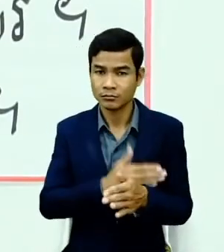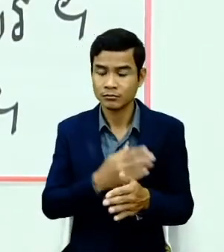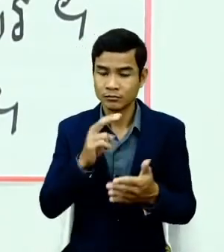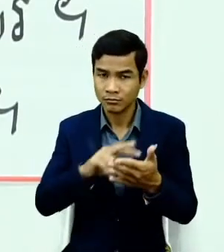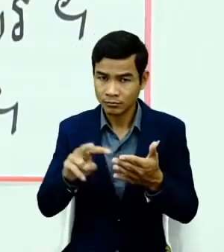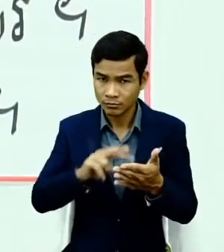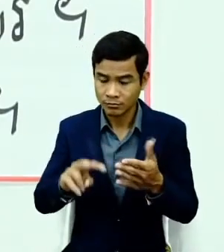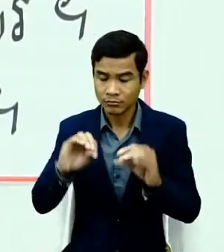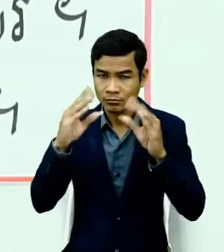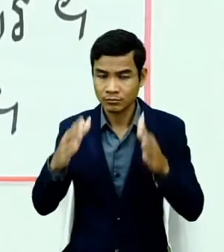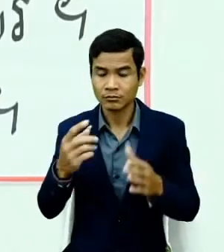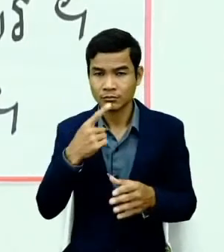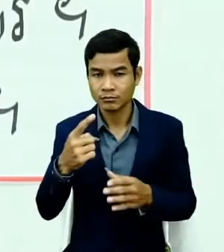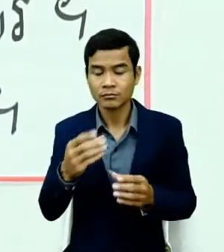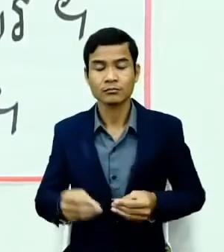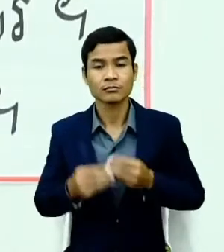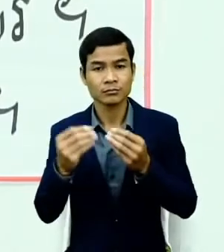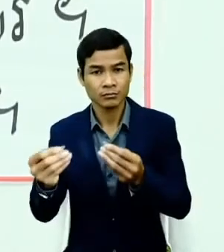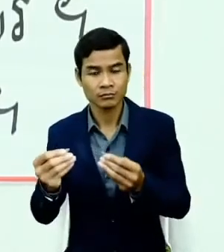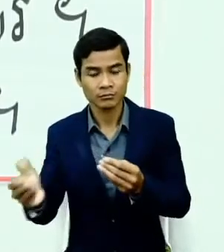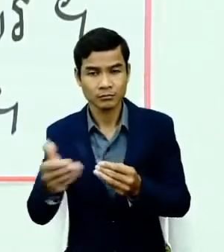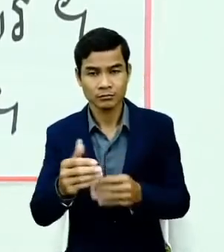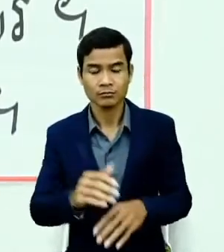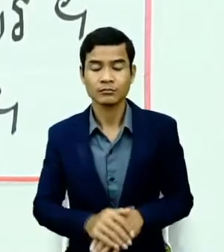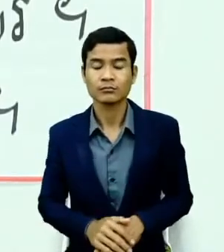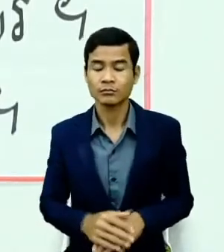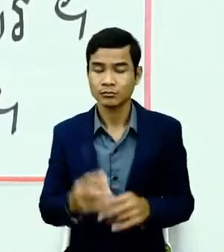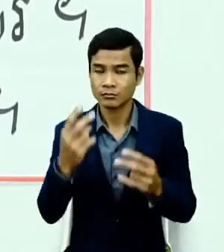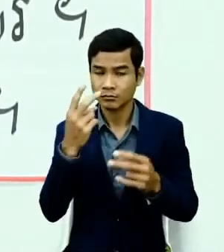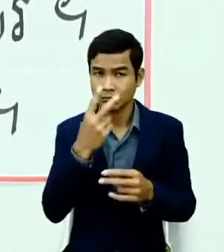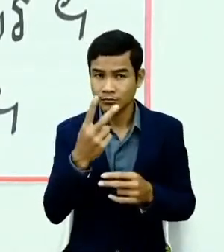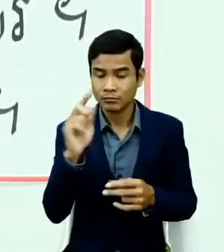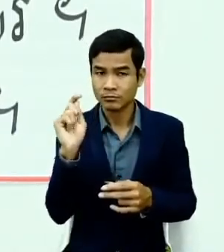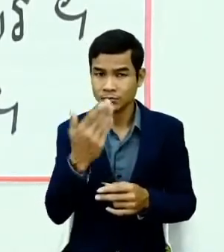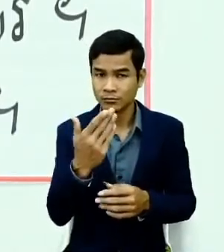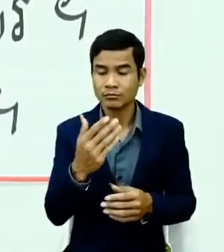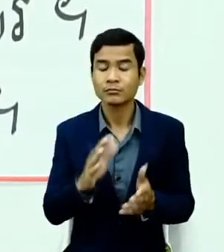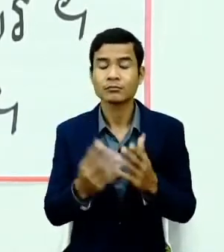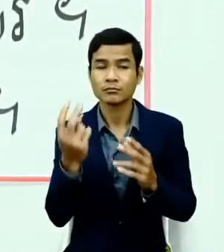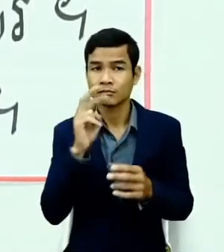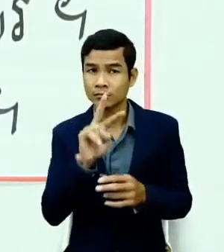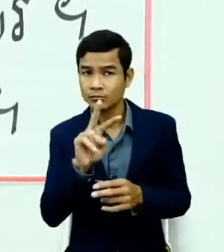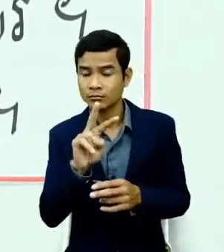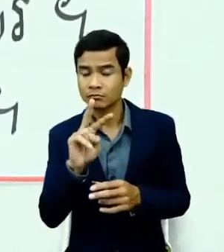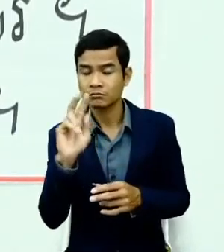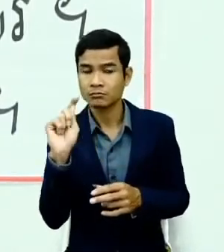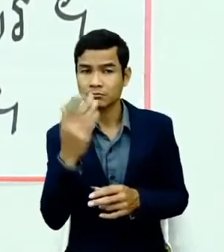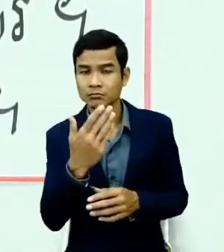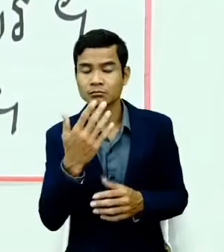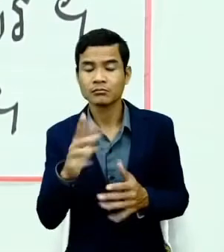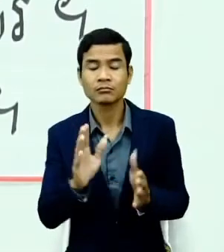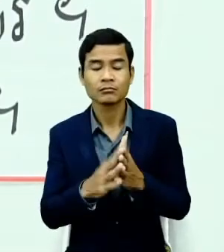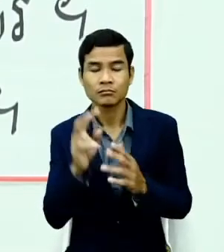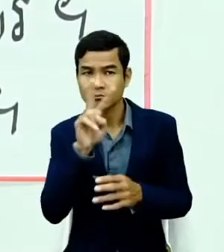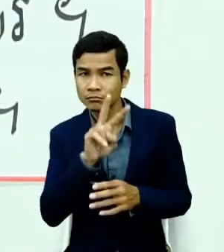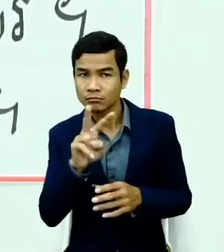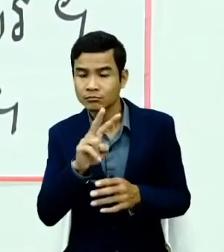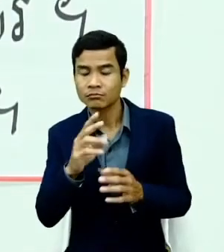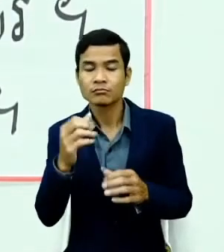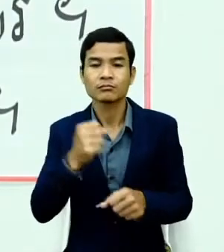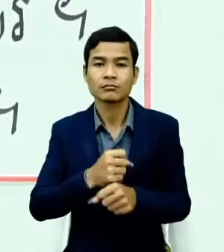ថបទអ្នកគ្រូបានឲ្យកូនកូនមើលរូបភាពចាអ្នកគ្រូឲ្យកូនកូនមើលរូបភាពហើយអ្នកគ្រូឲ្យកូនកូនធ្វើអ្វីទី